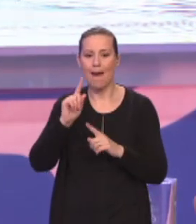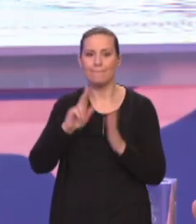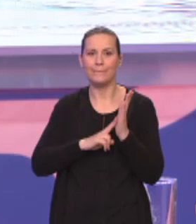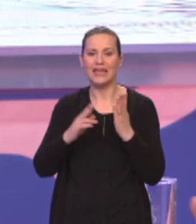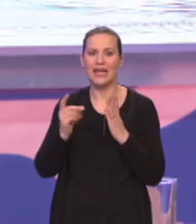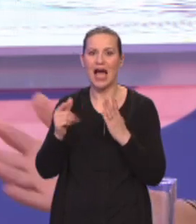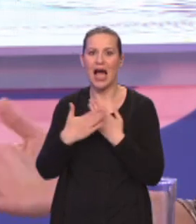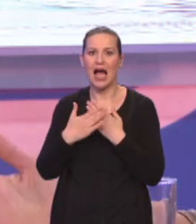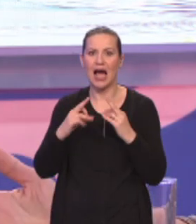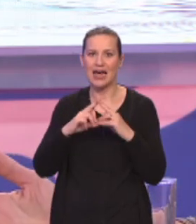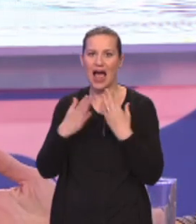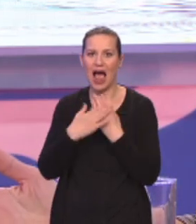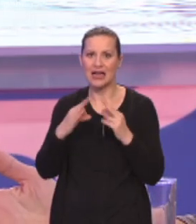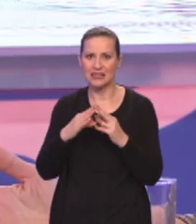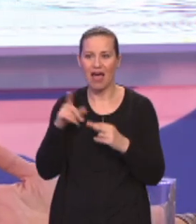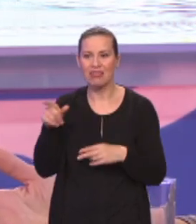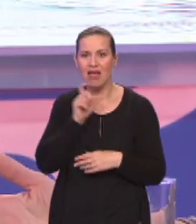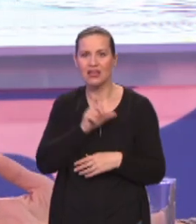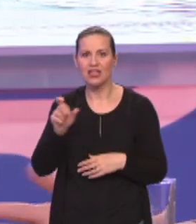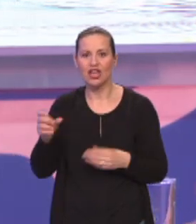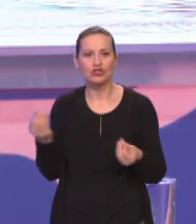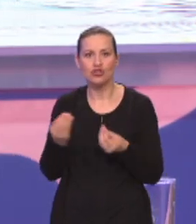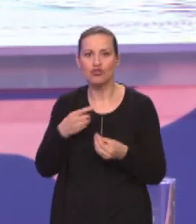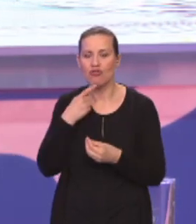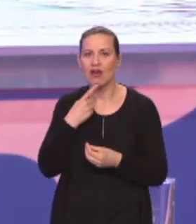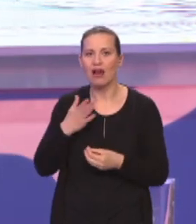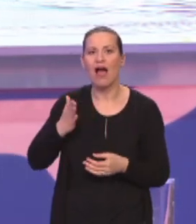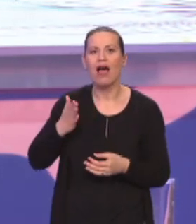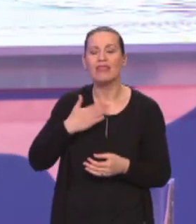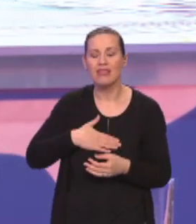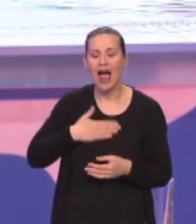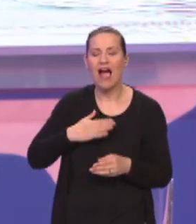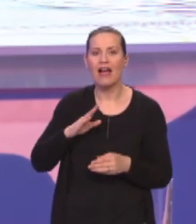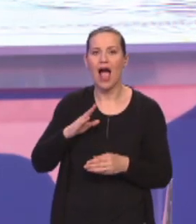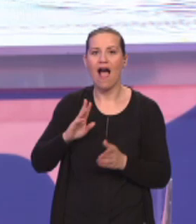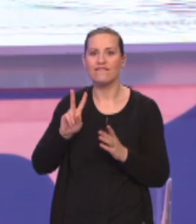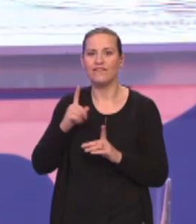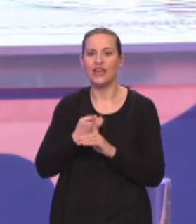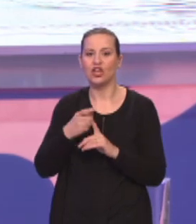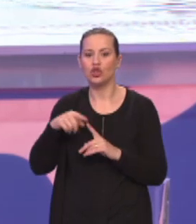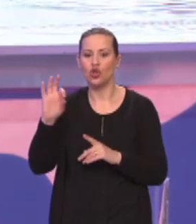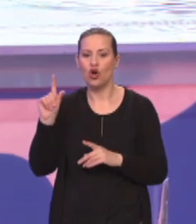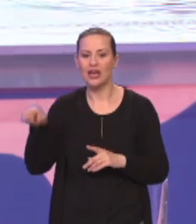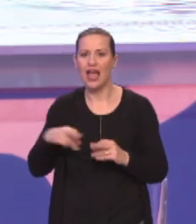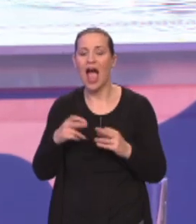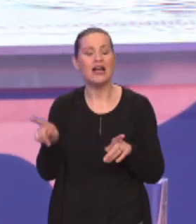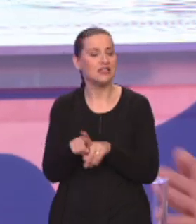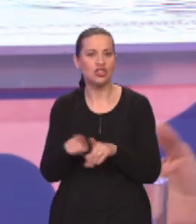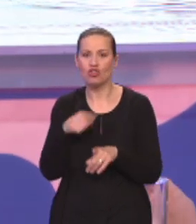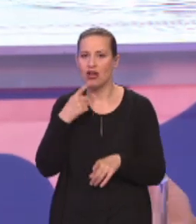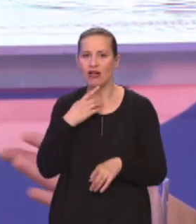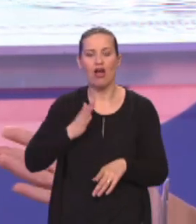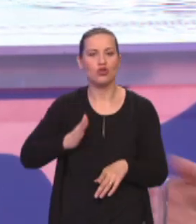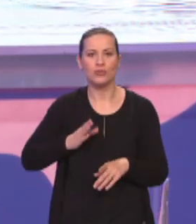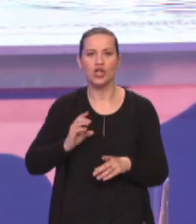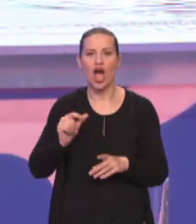upravo te riječi koje nam je sada uputila draga Viktorija Matini je jednako tako rekla gospođa Rogišić, koja je